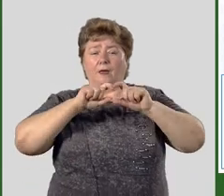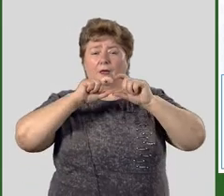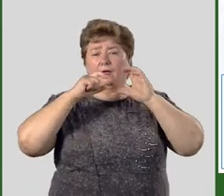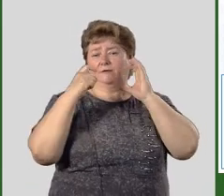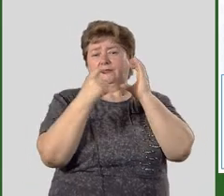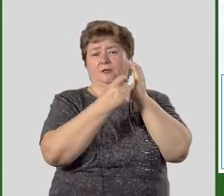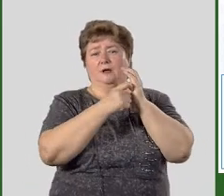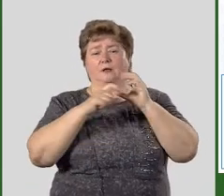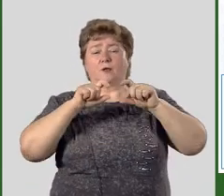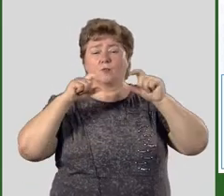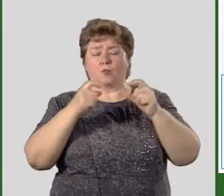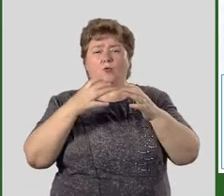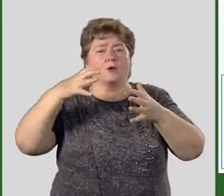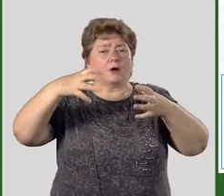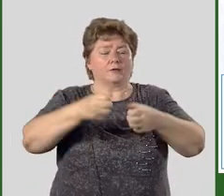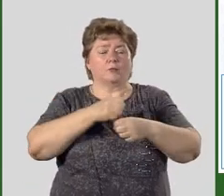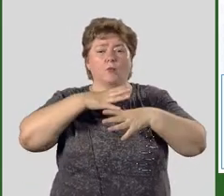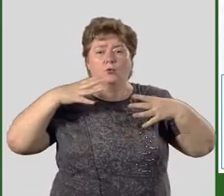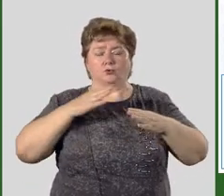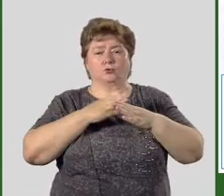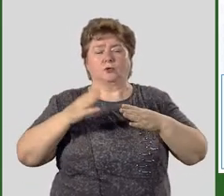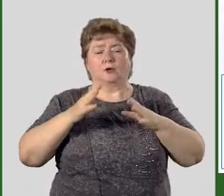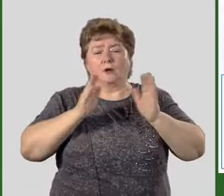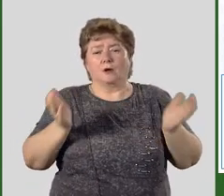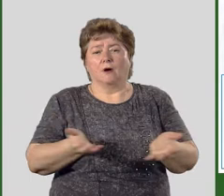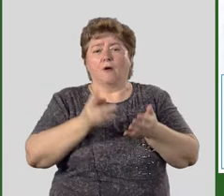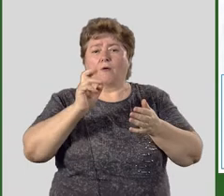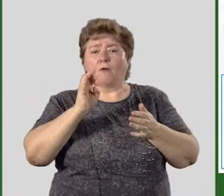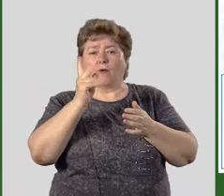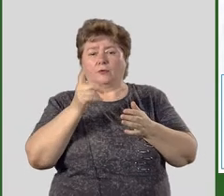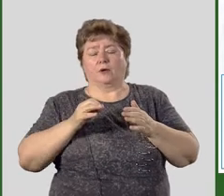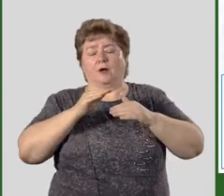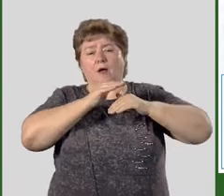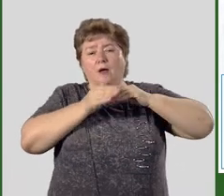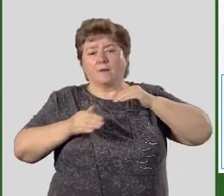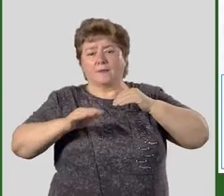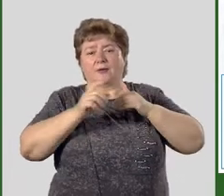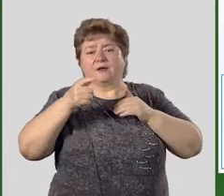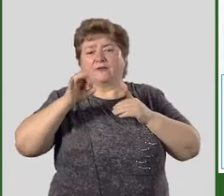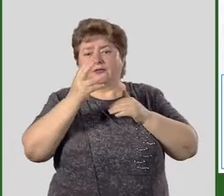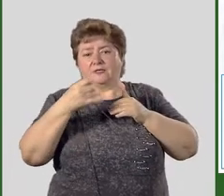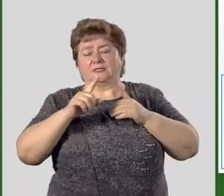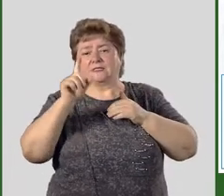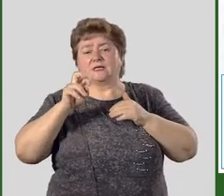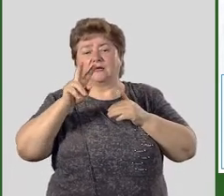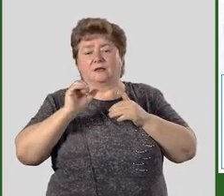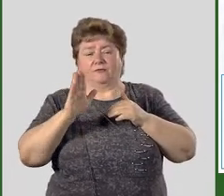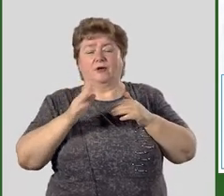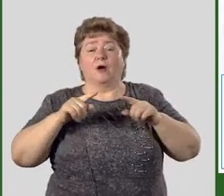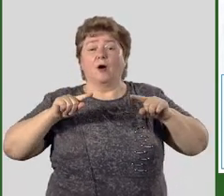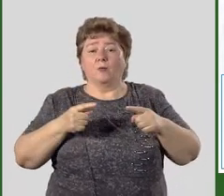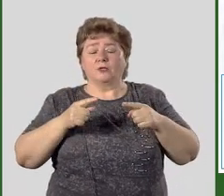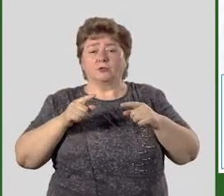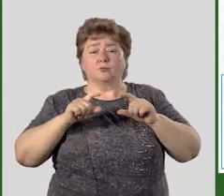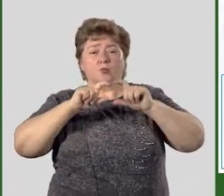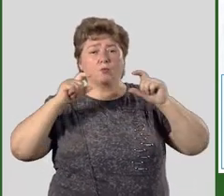Экваториальный пояс охватывает большую часть котловины Конго и побережья Гвинейского залива. Почему